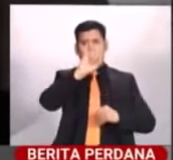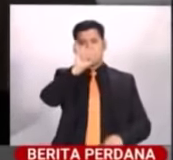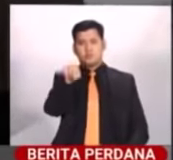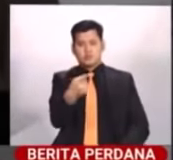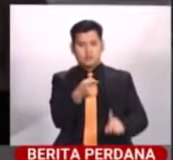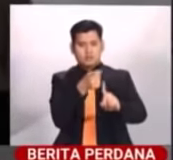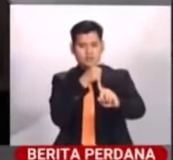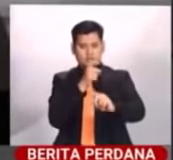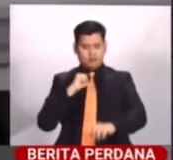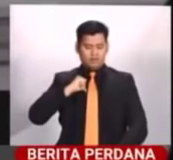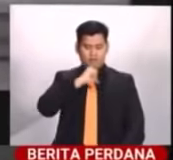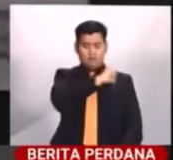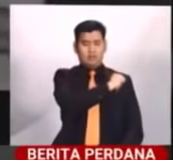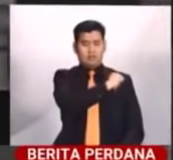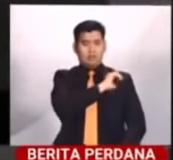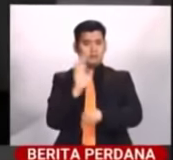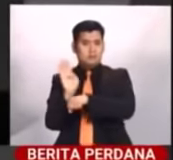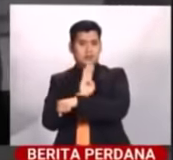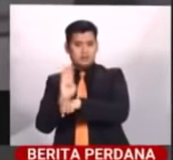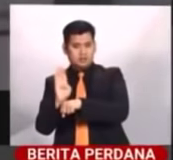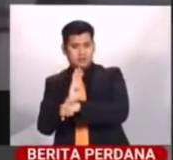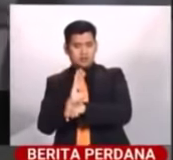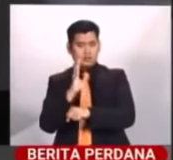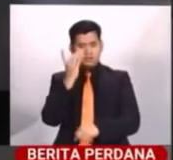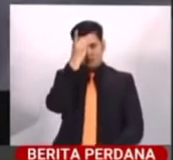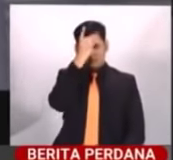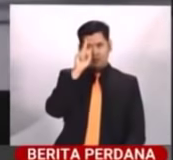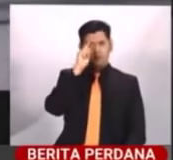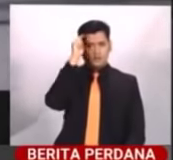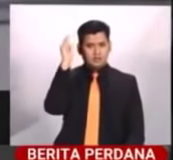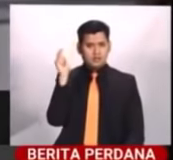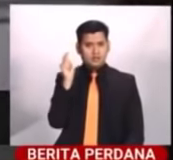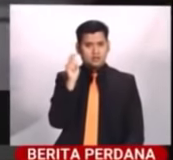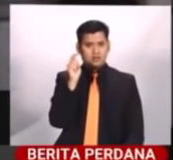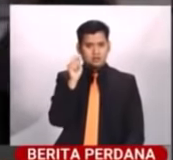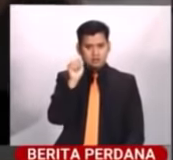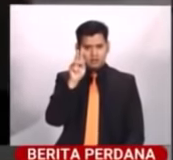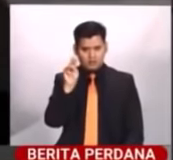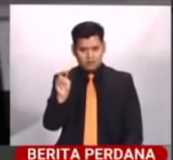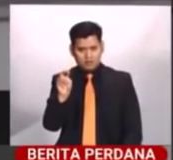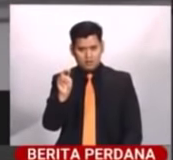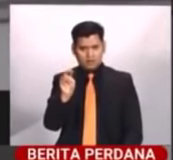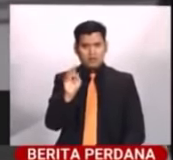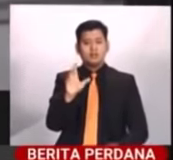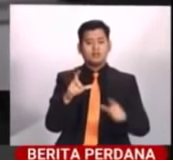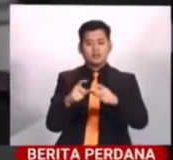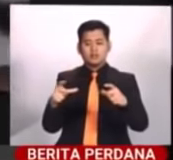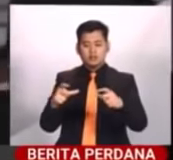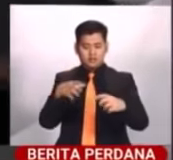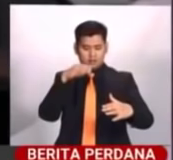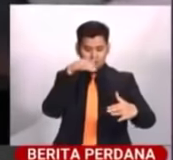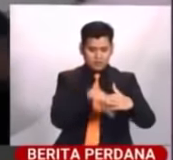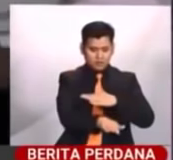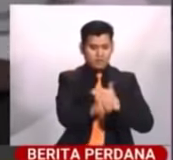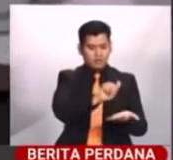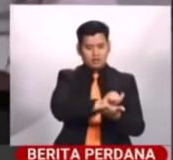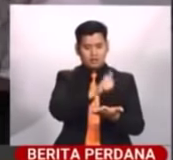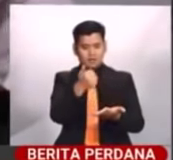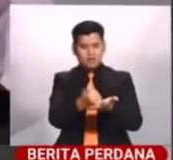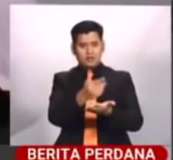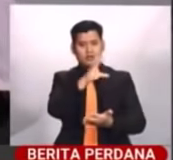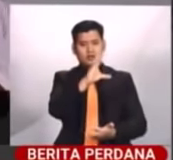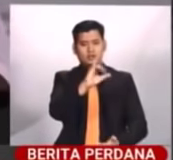ahli perniagaan Datuk Tan Eng Boon melalui cek yang telah dimasukkan ke dalam akaun CIMB bank